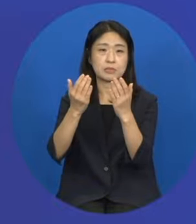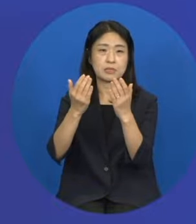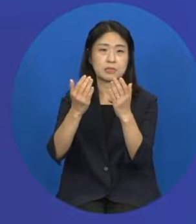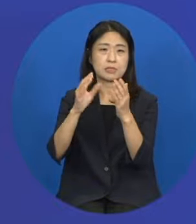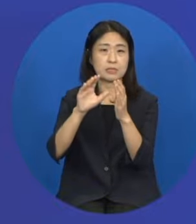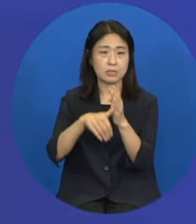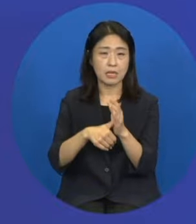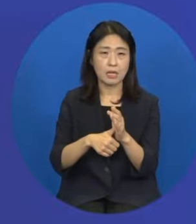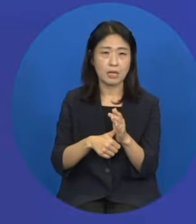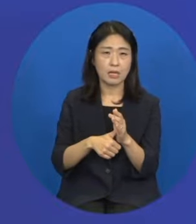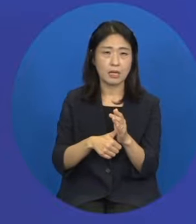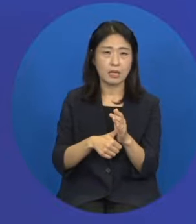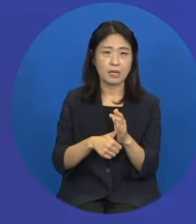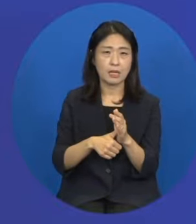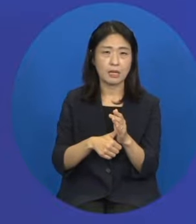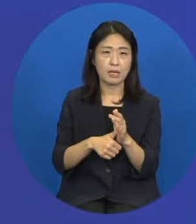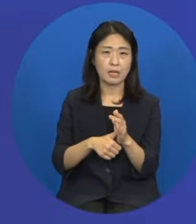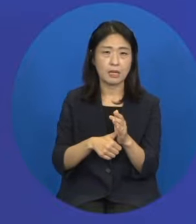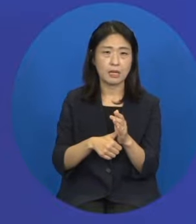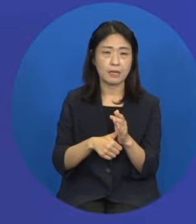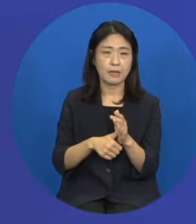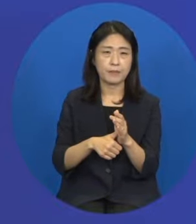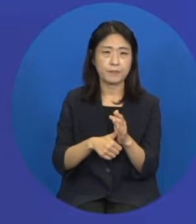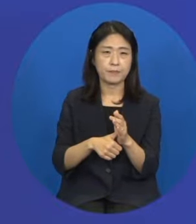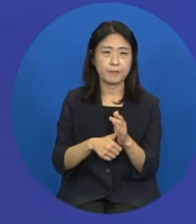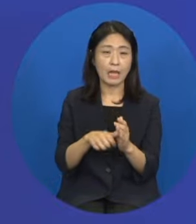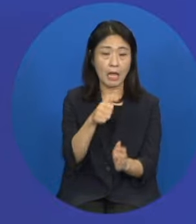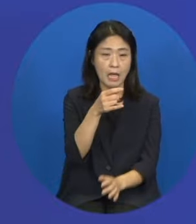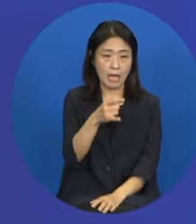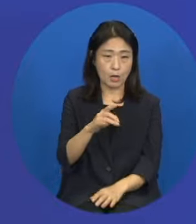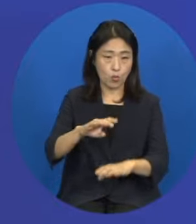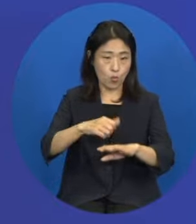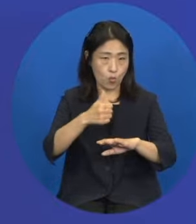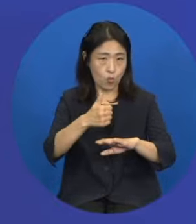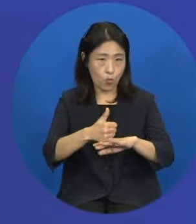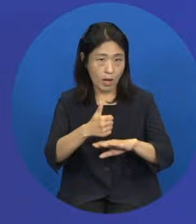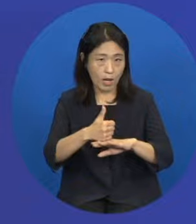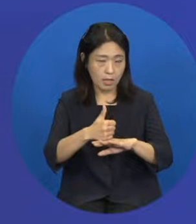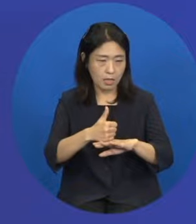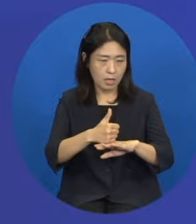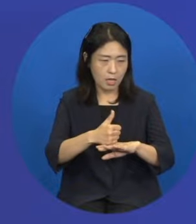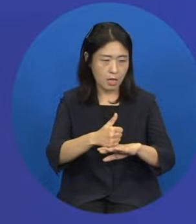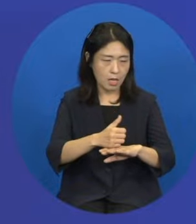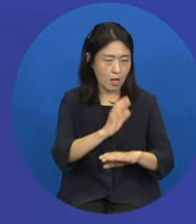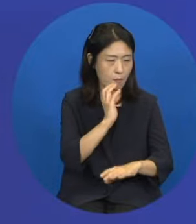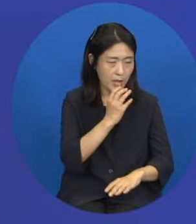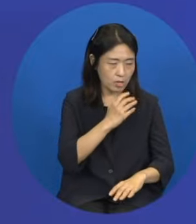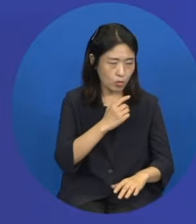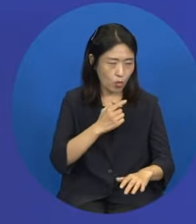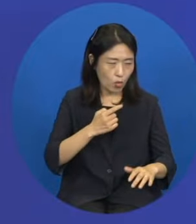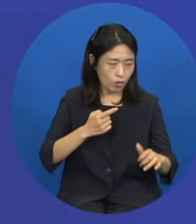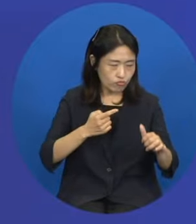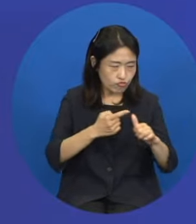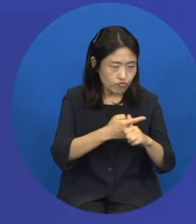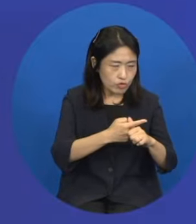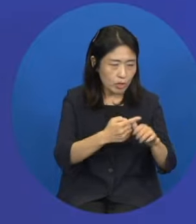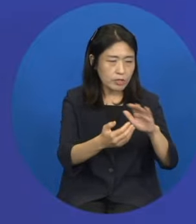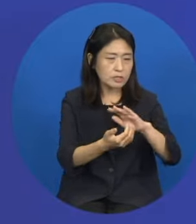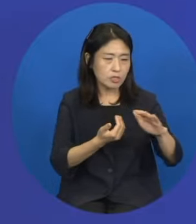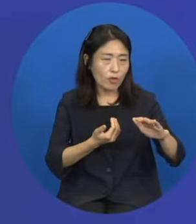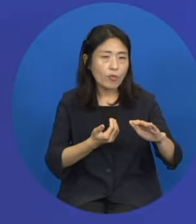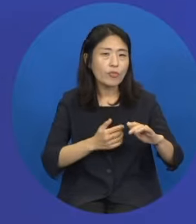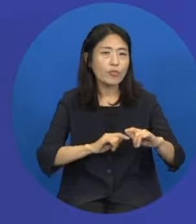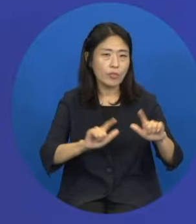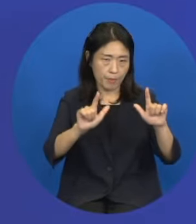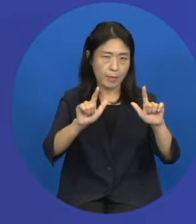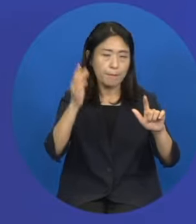헤롯이 잡아 내려간 바로 그 전날 밤, 이제 죽이러 간 날이 있었는데 그 전날 밤에 주의 천사를 하나님께서